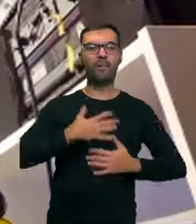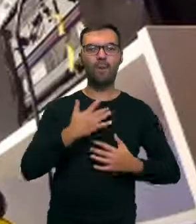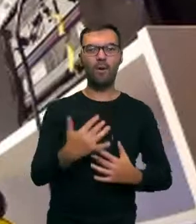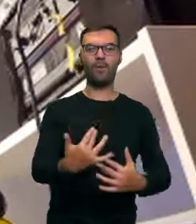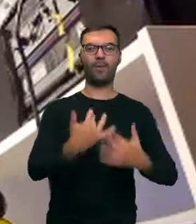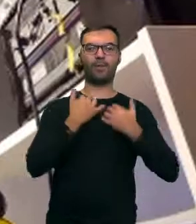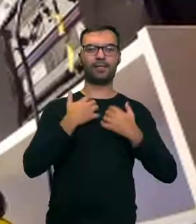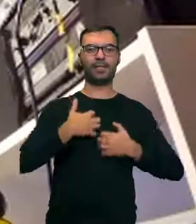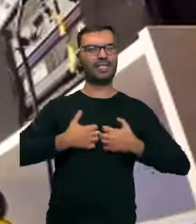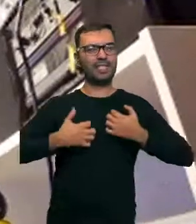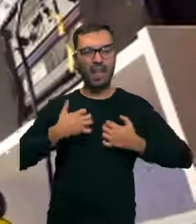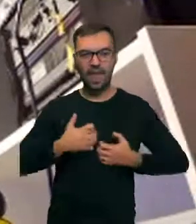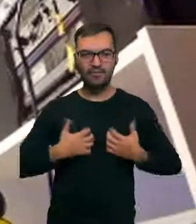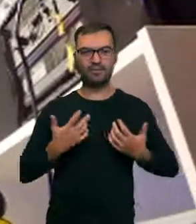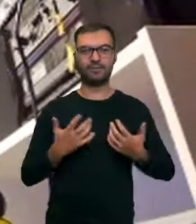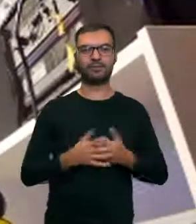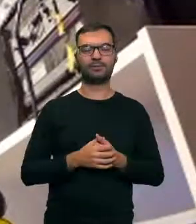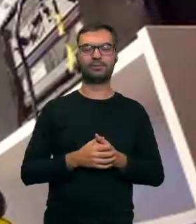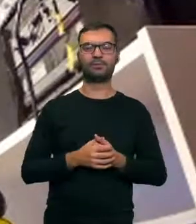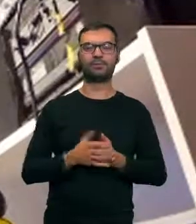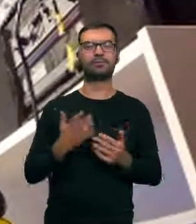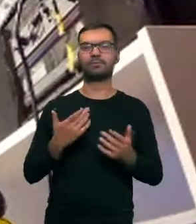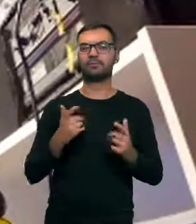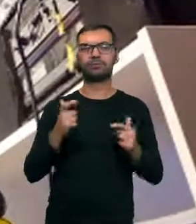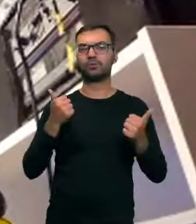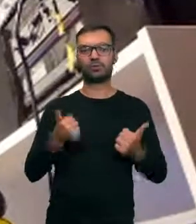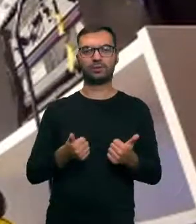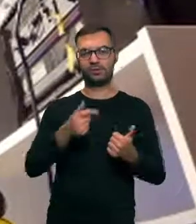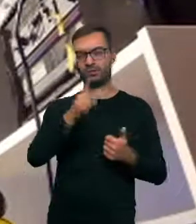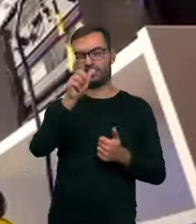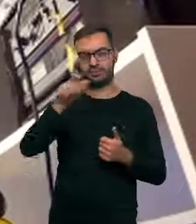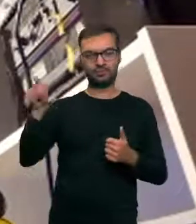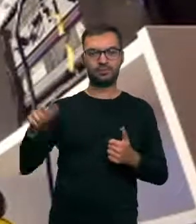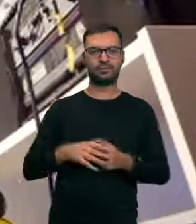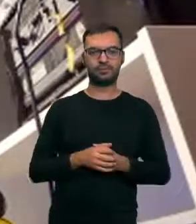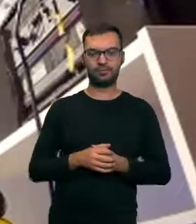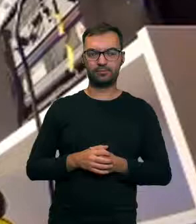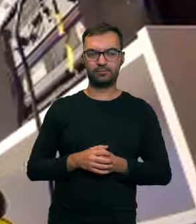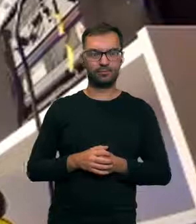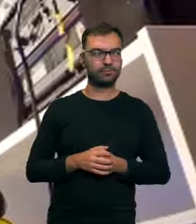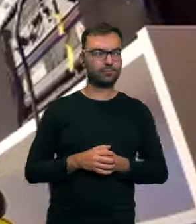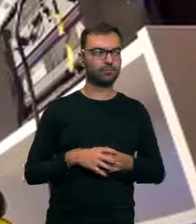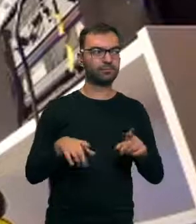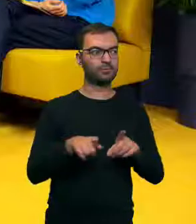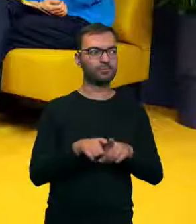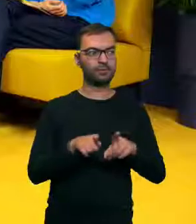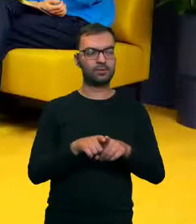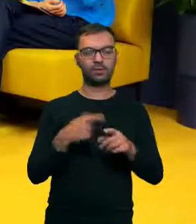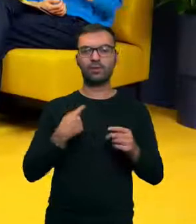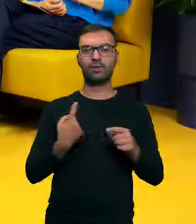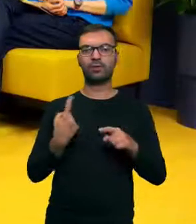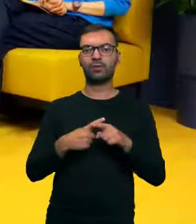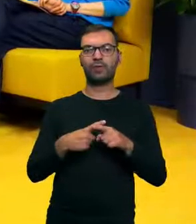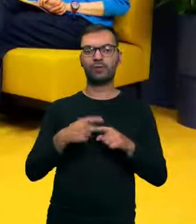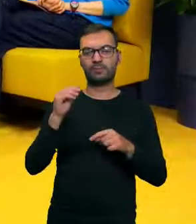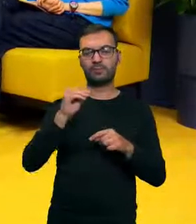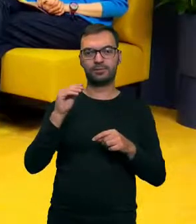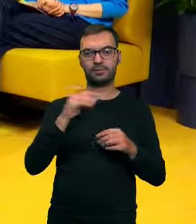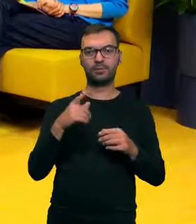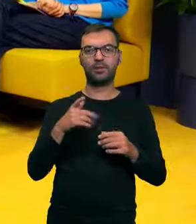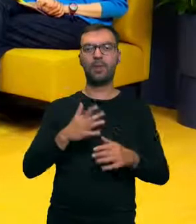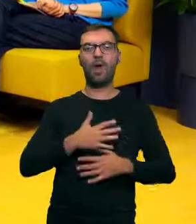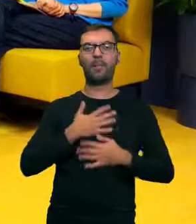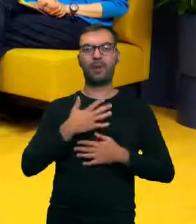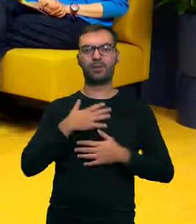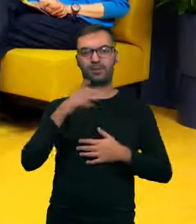i gniew wobec tego, co spotkało tamtych ludzi. I też dodam do tych uczuć,